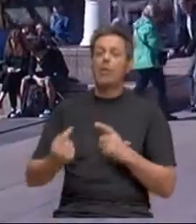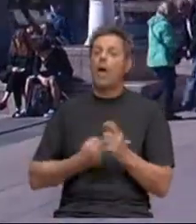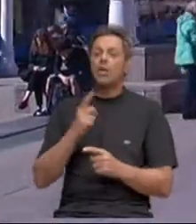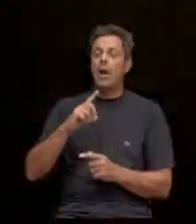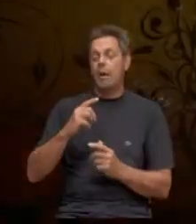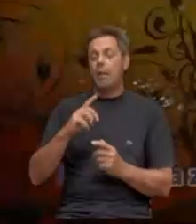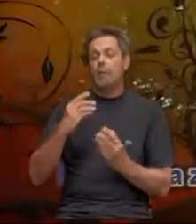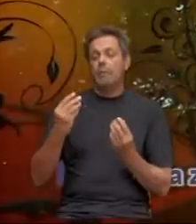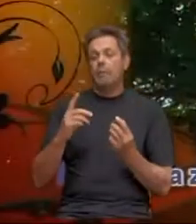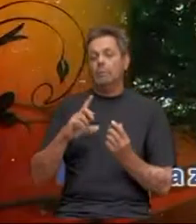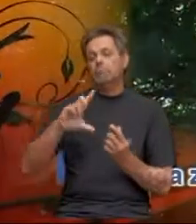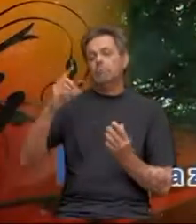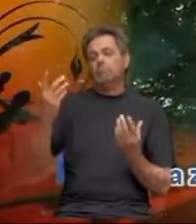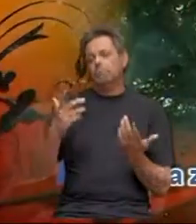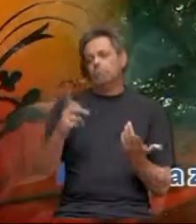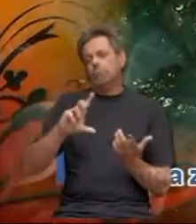drugom.